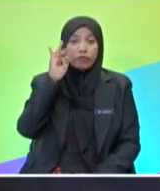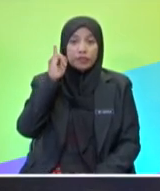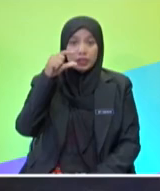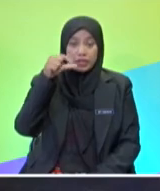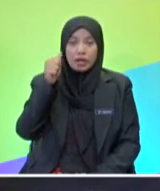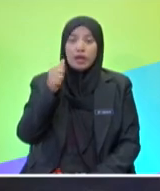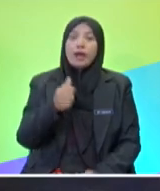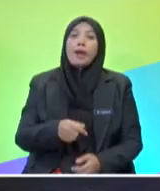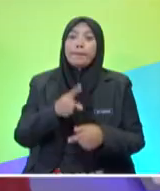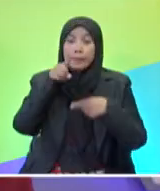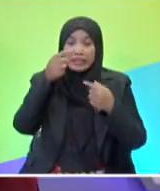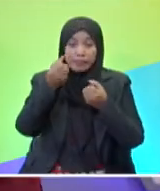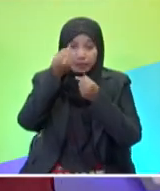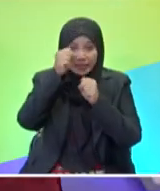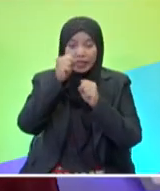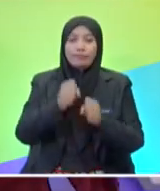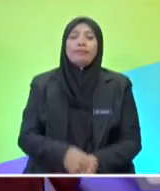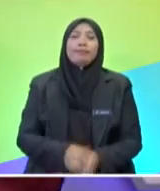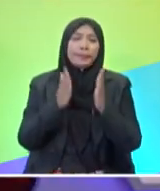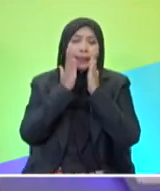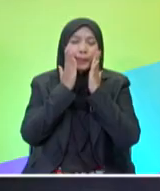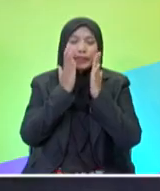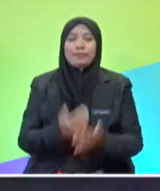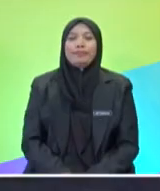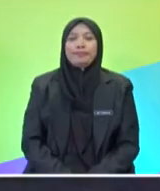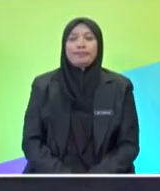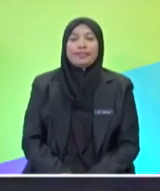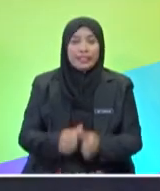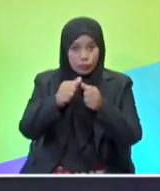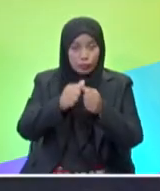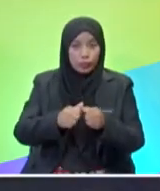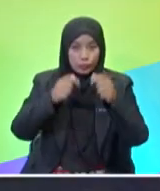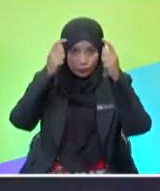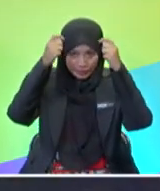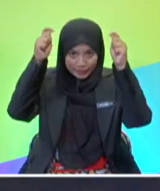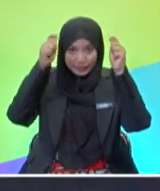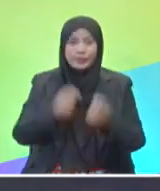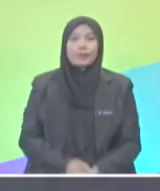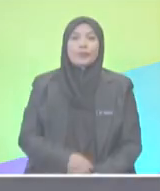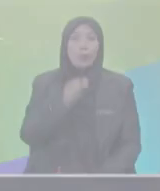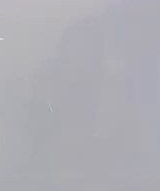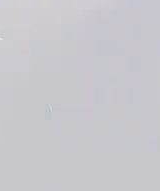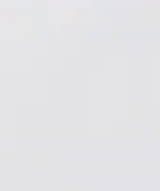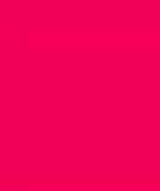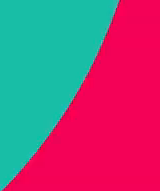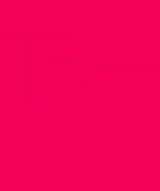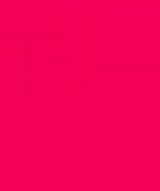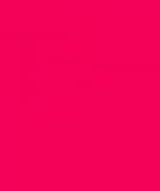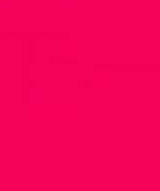makeup-makeup bedak-bedak. Okey, saya pun nak ikut Ustazah. Nak onyonya Ustazah. Okey, kejap. Tunggu saya. Okey.